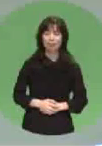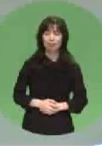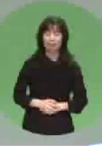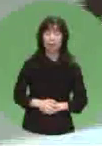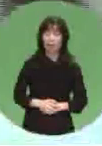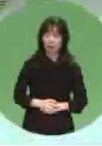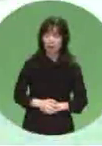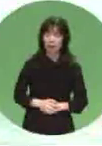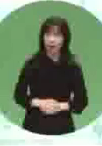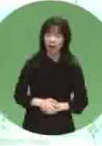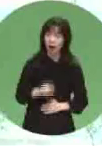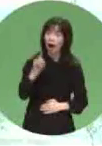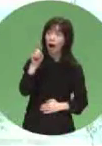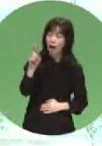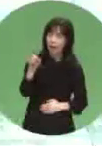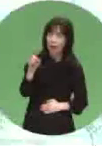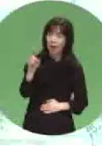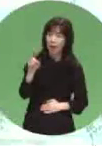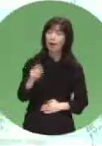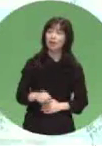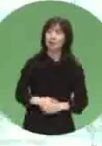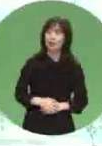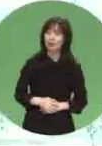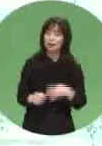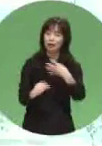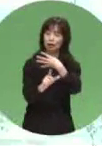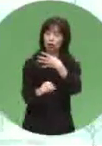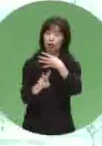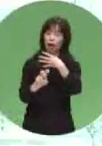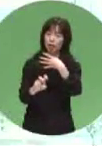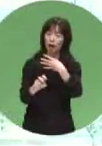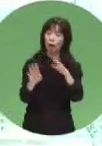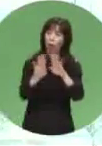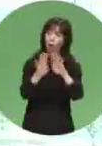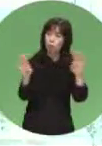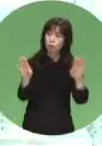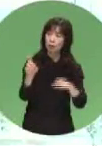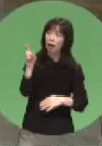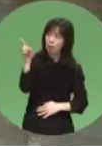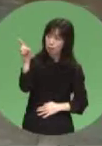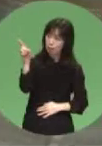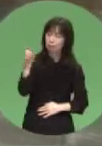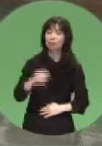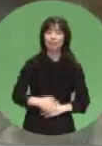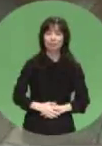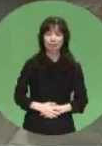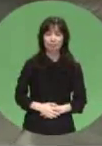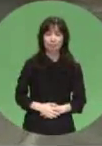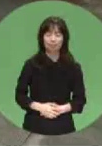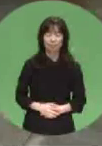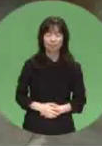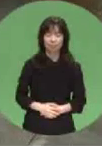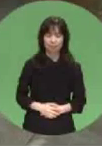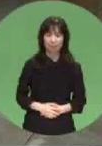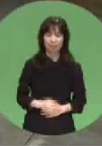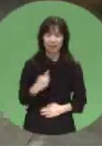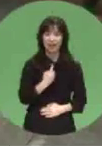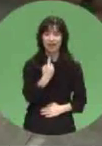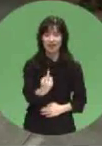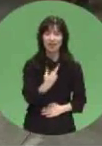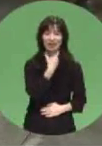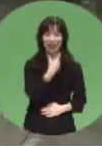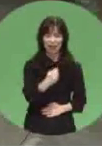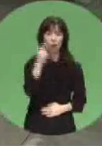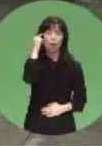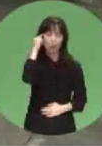あれ、グランドオープンって書いてるやつですか。4月20日オープン。早速行って